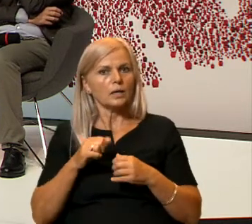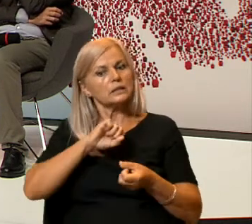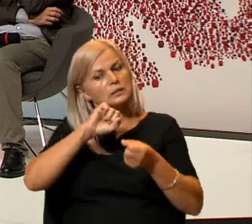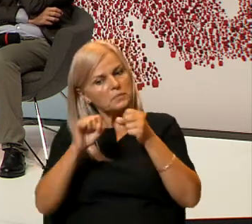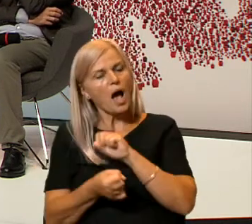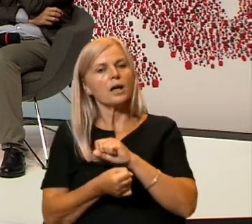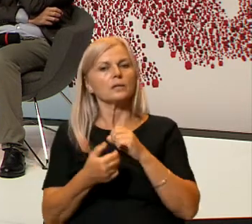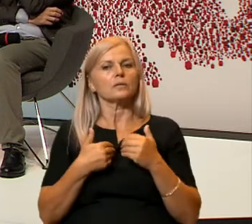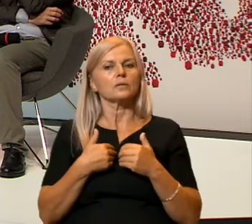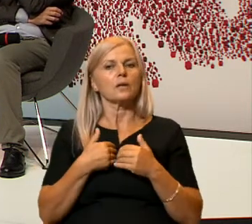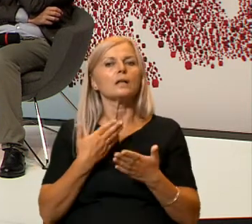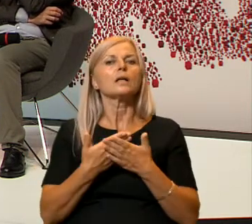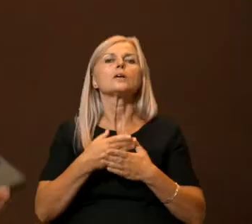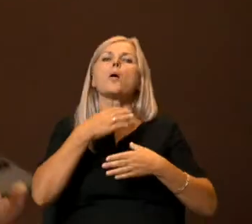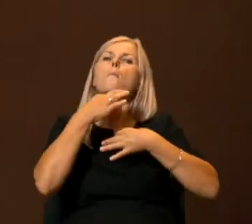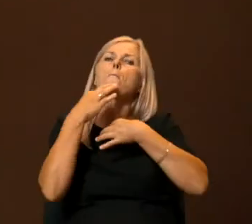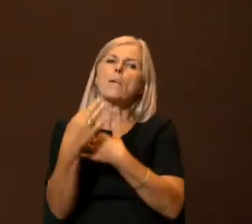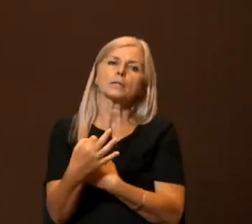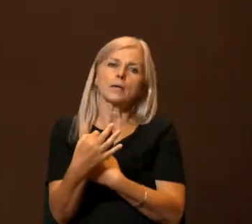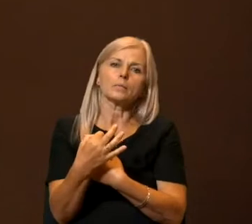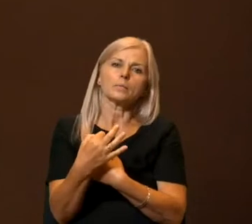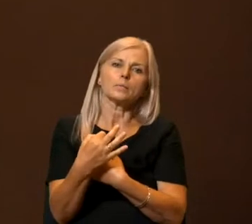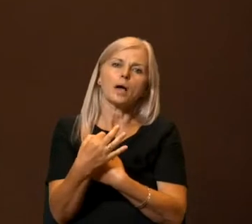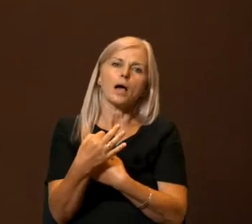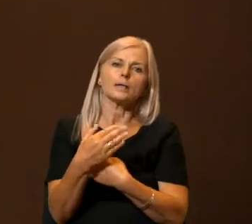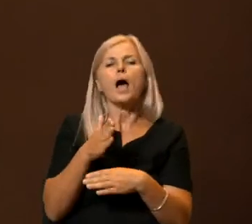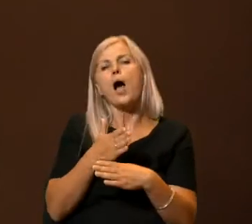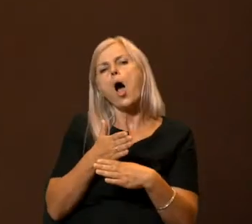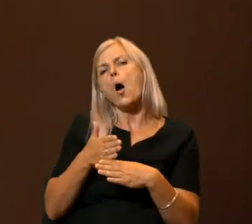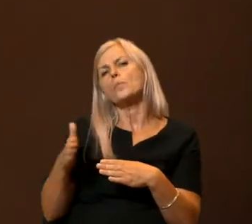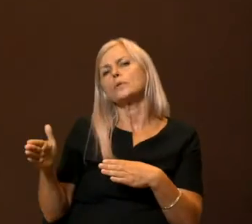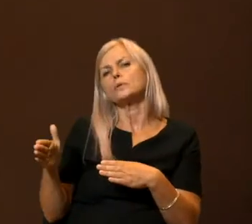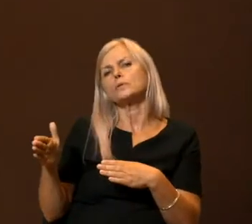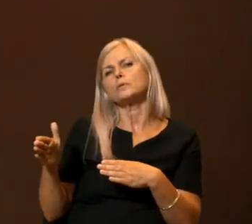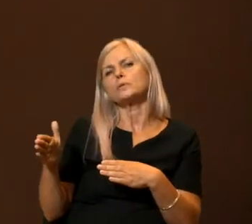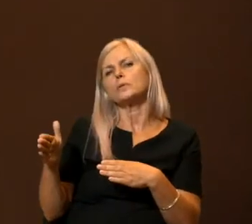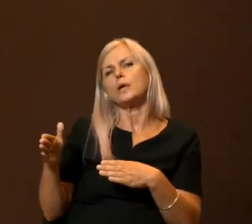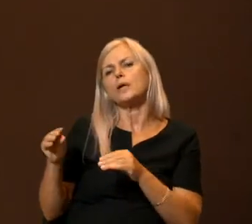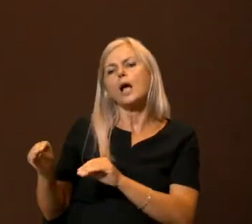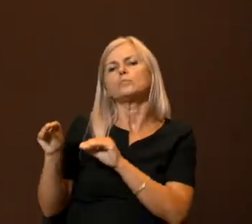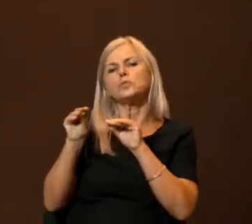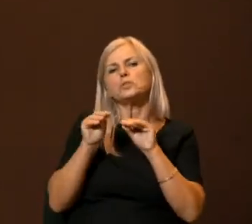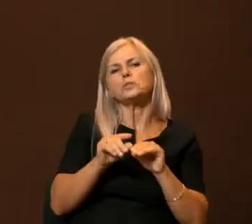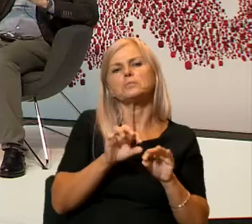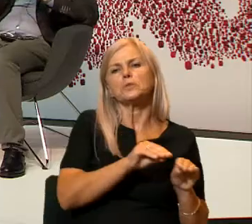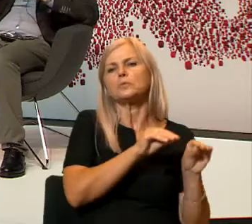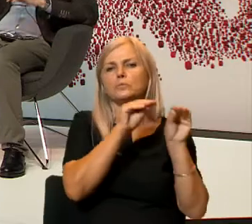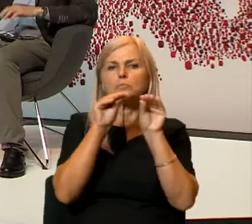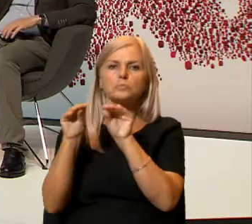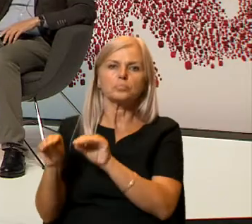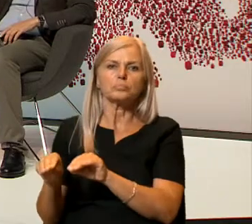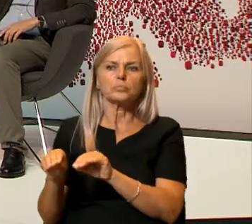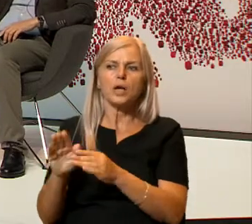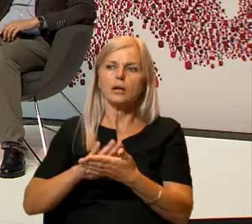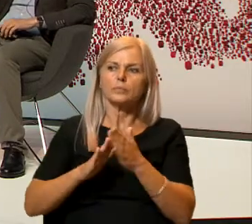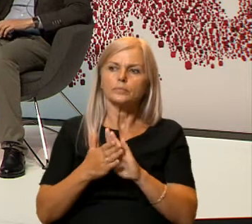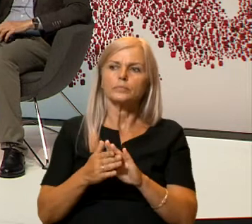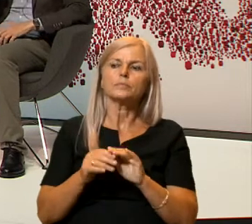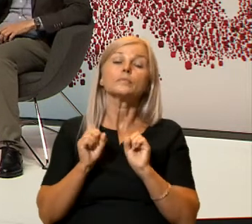więc pytam, jak ominąć takie tendencje i jak przejść z jednego trybu do następnego.